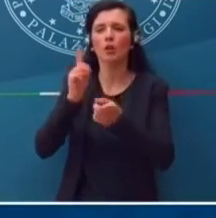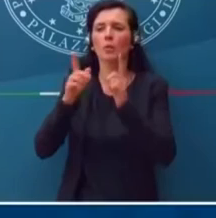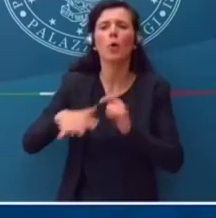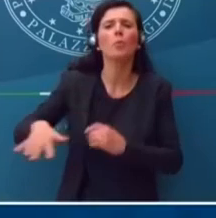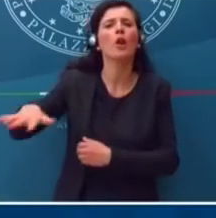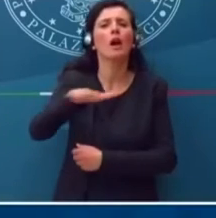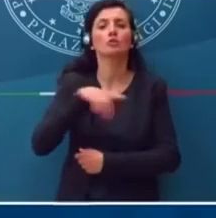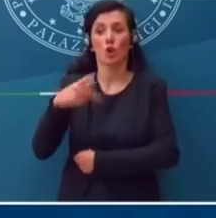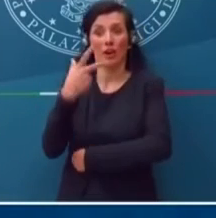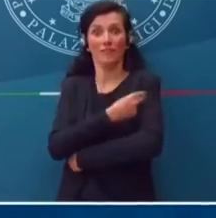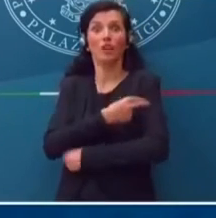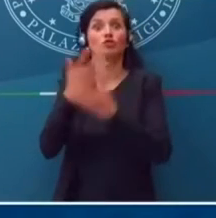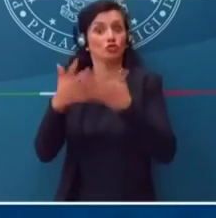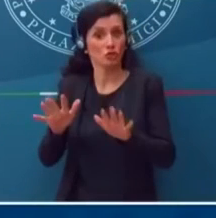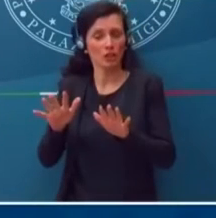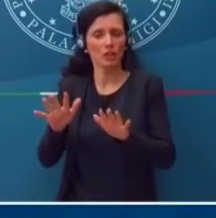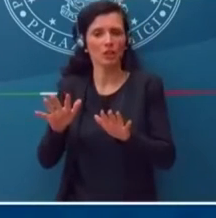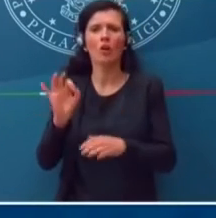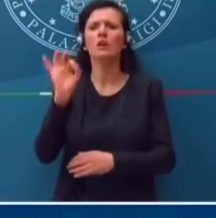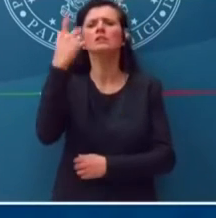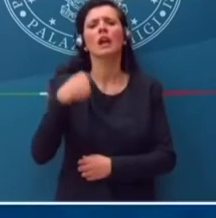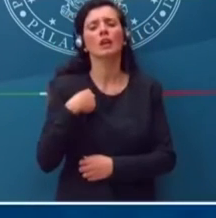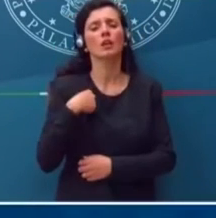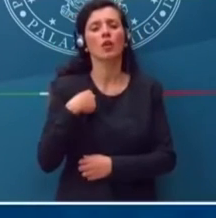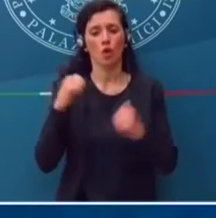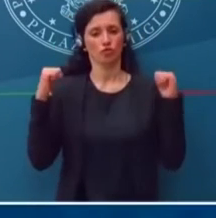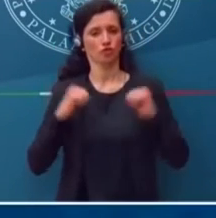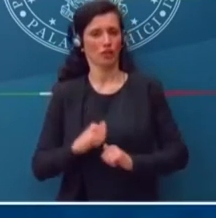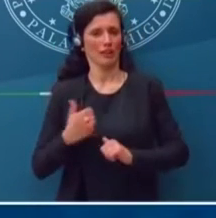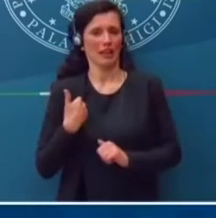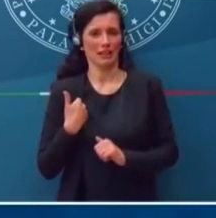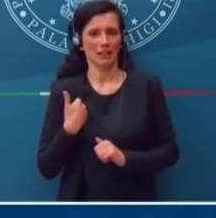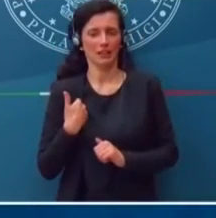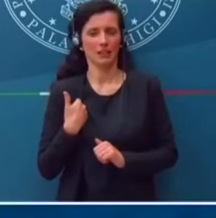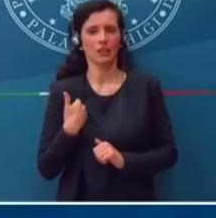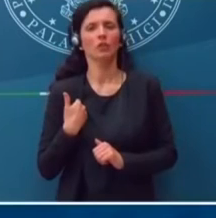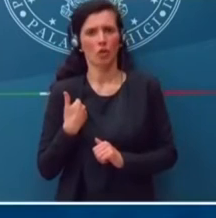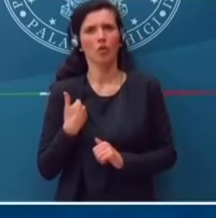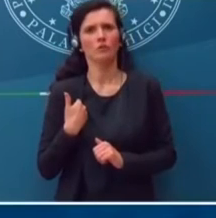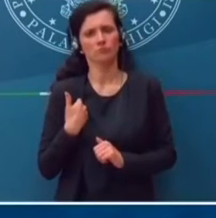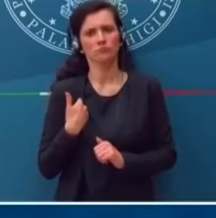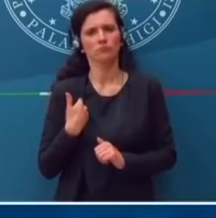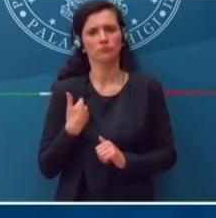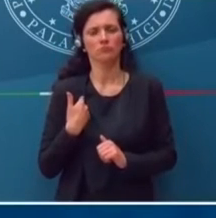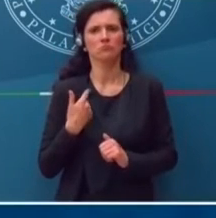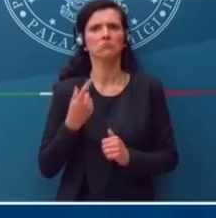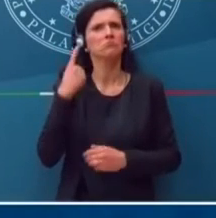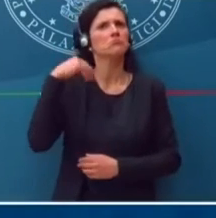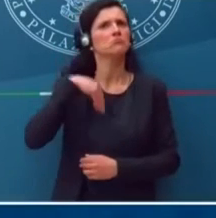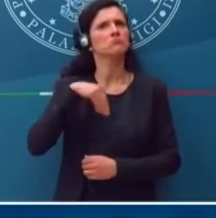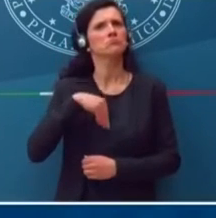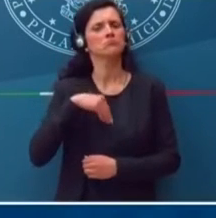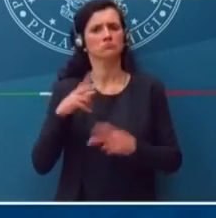di persone vaccinate. Se io fossi un cittadino sarei anche particolarmente